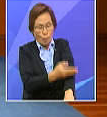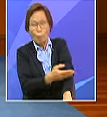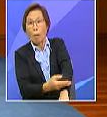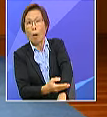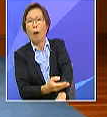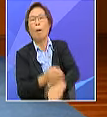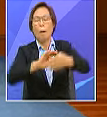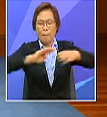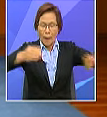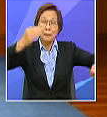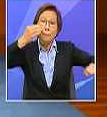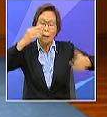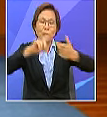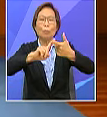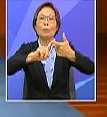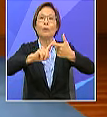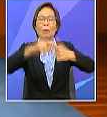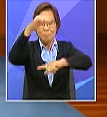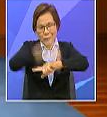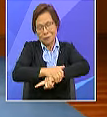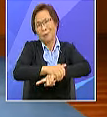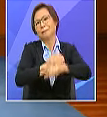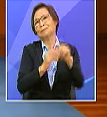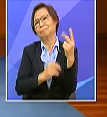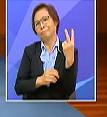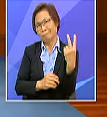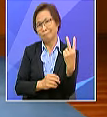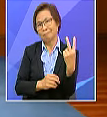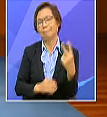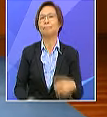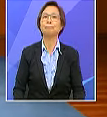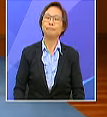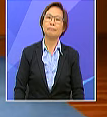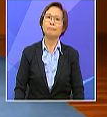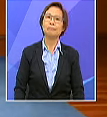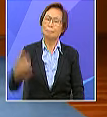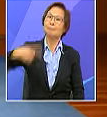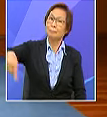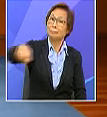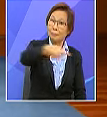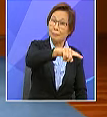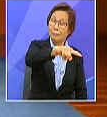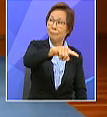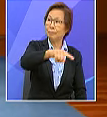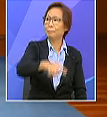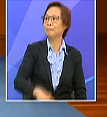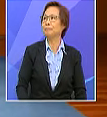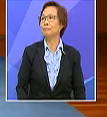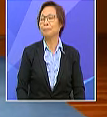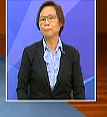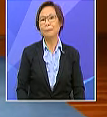adalah bahasa Melayu dan bahasa Inggris sedangkan sekali seterusnya